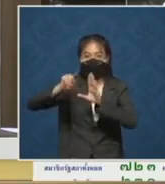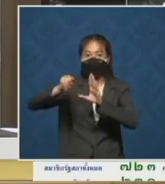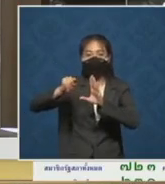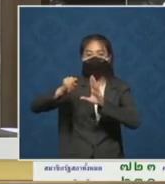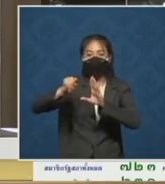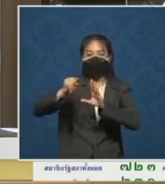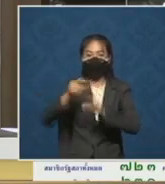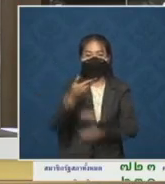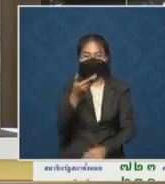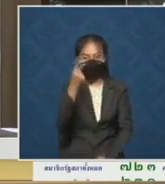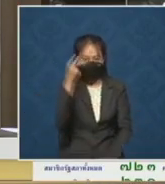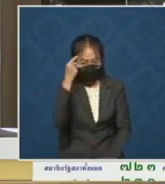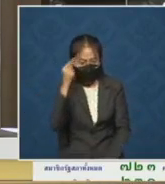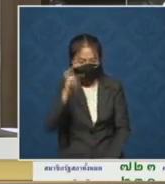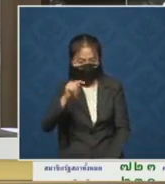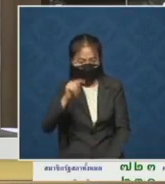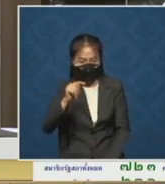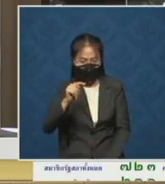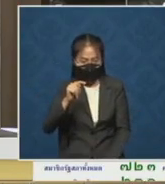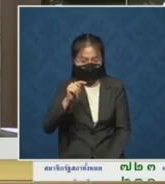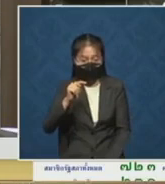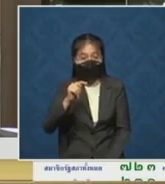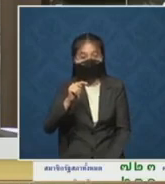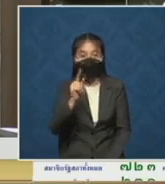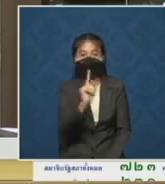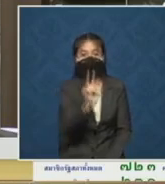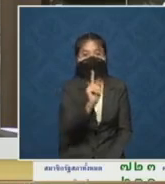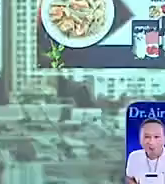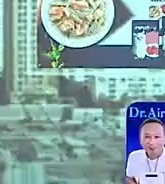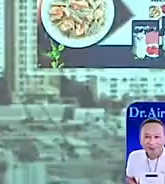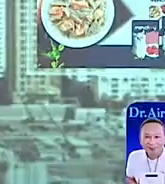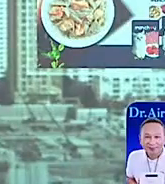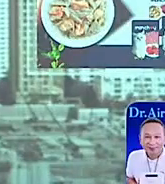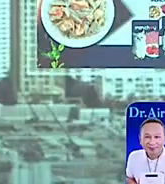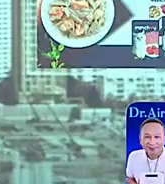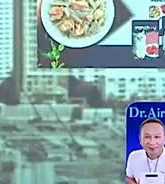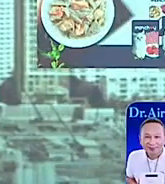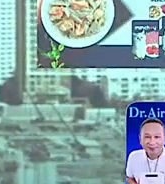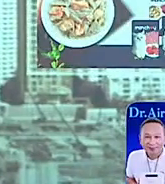ล่านั้น นะทีนี้นอกสภาบ้างคุณวราวุฒิศิลปอาชา